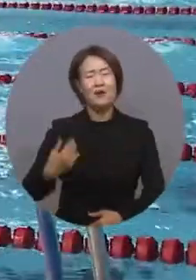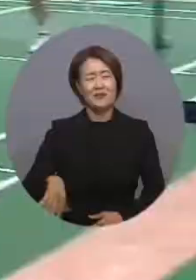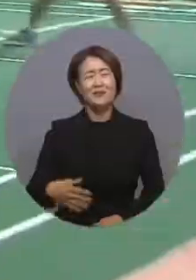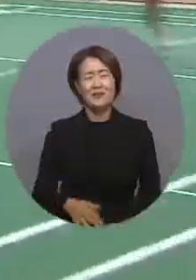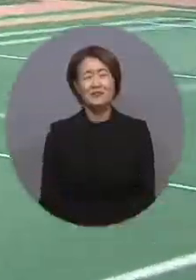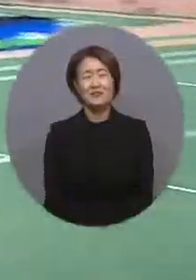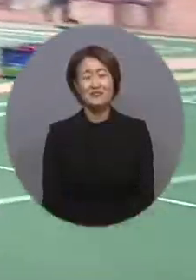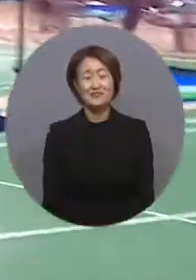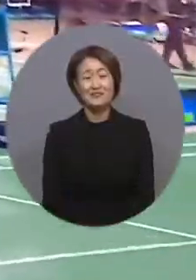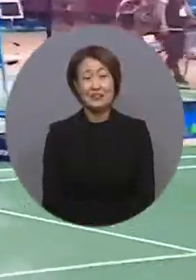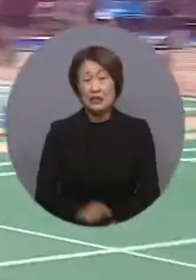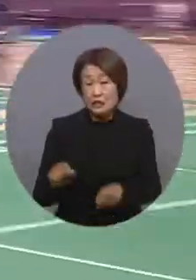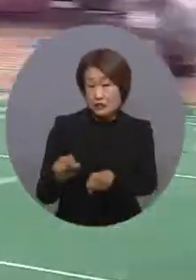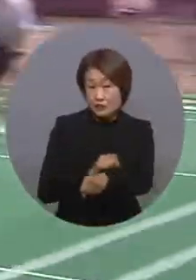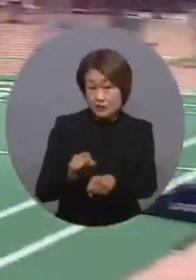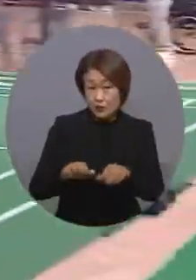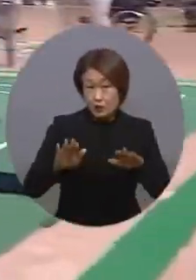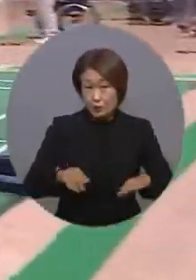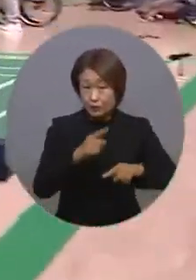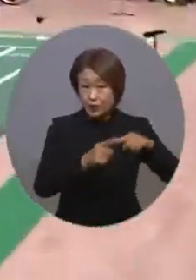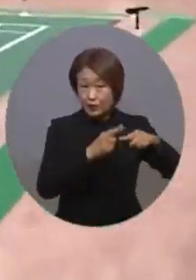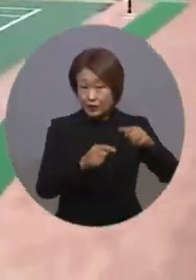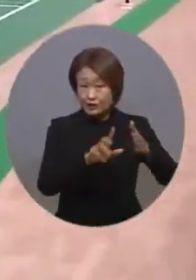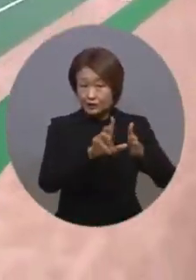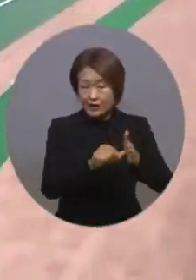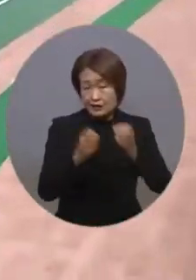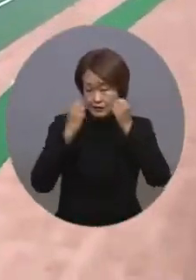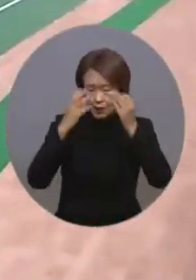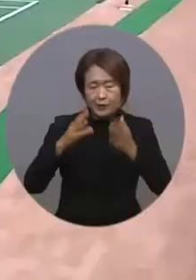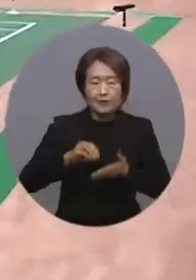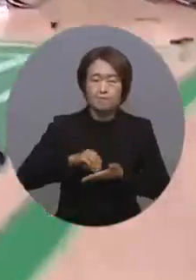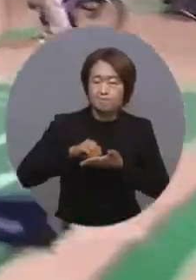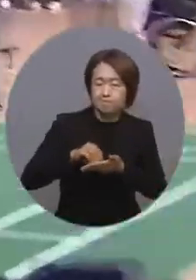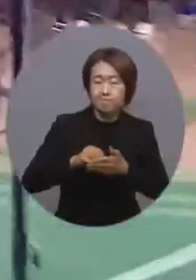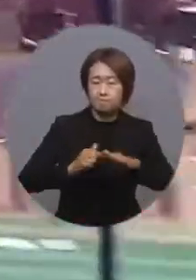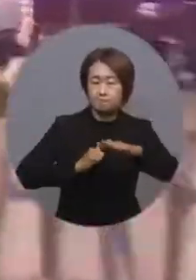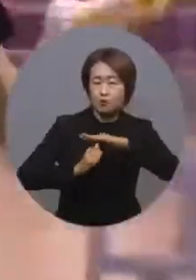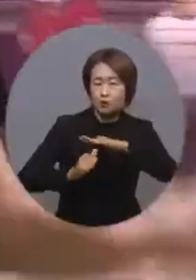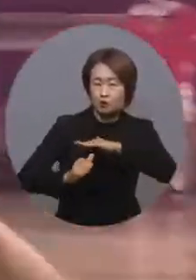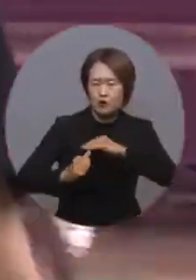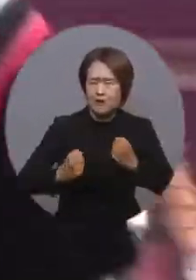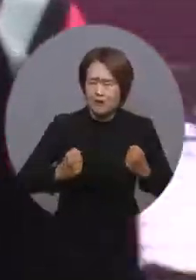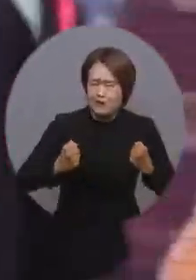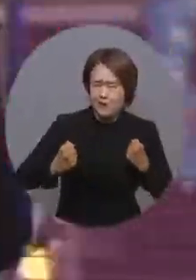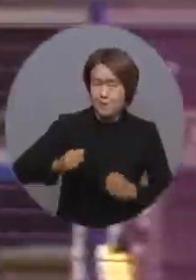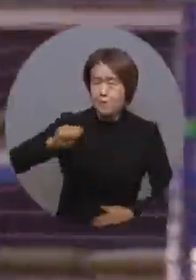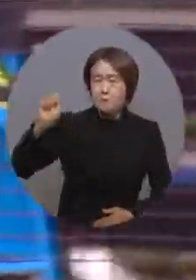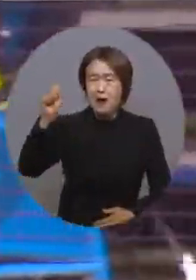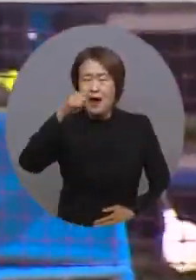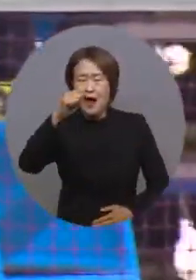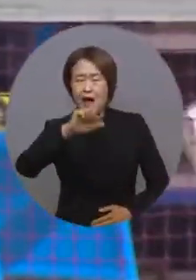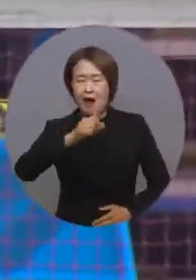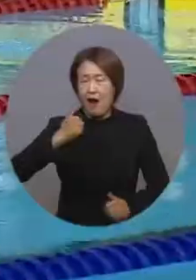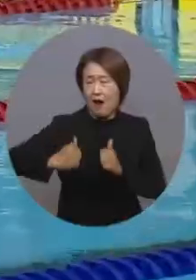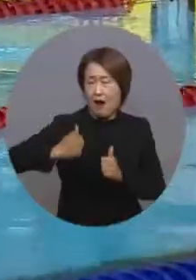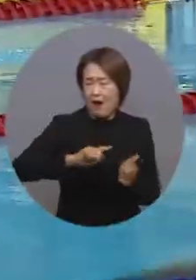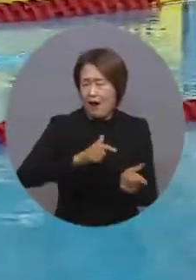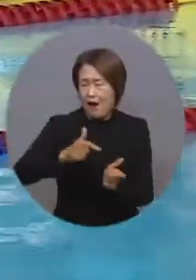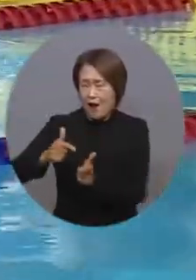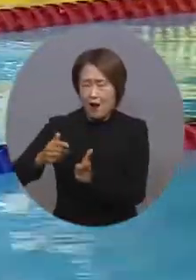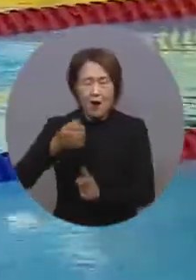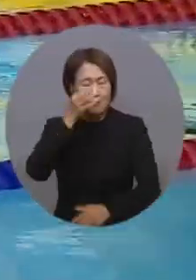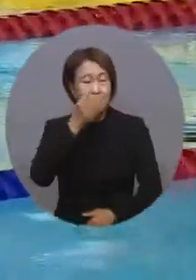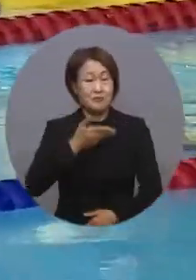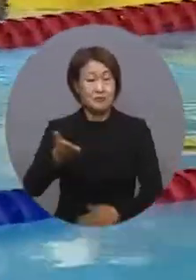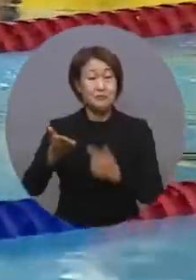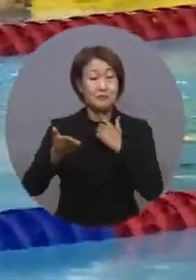받았습니다. 특히 이번 대회에서는 신예 선수들이 높은 기량을 선보이며 화려한 데뷔 무대를 선보였습니다. 그